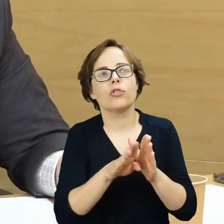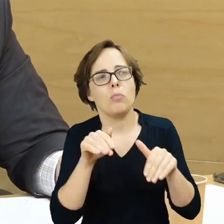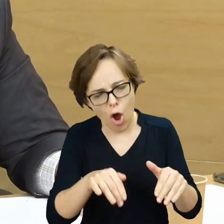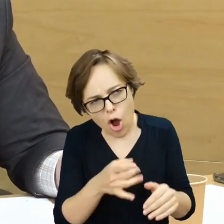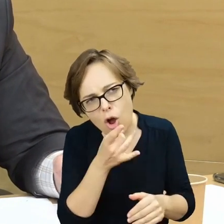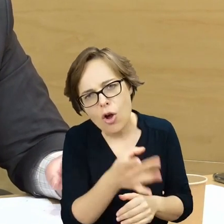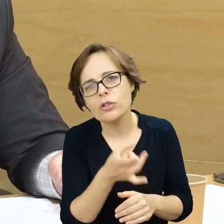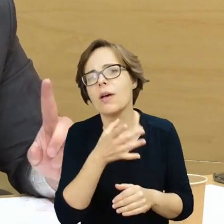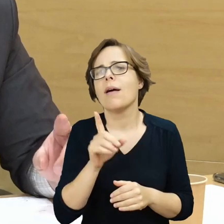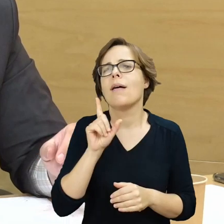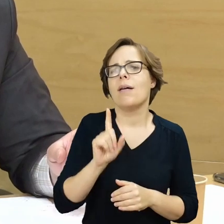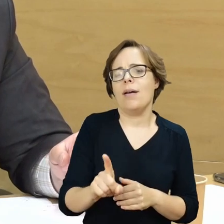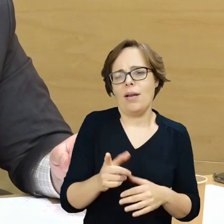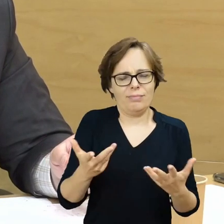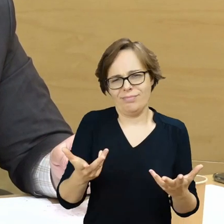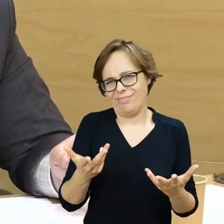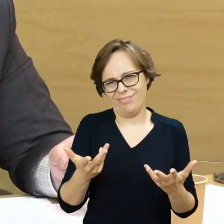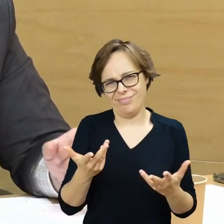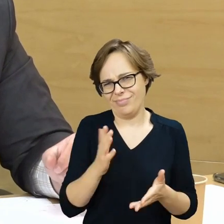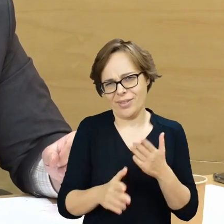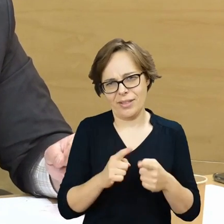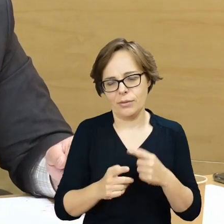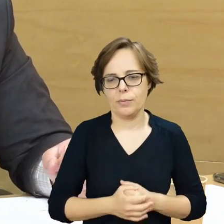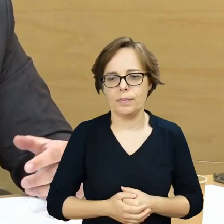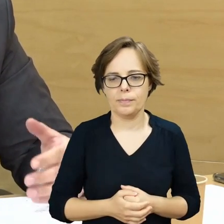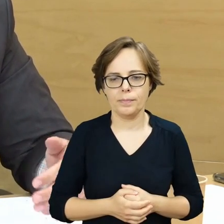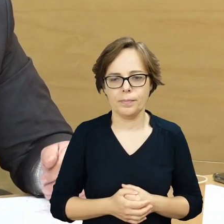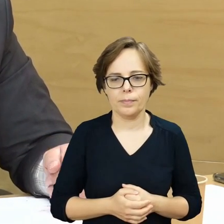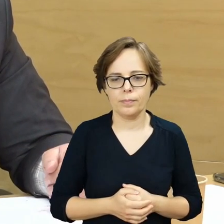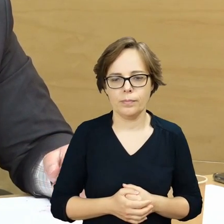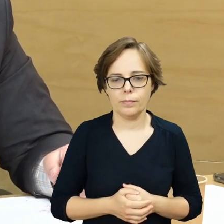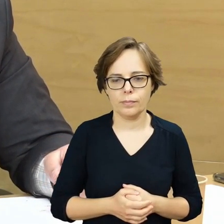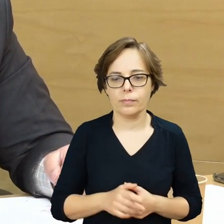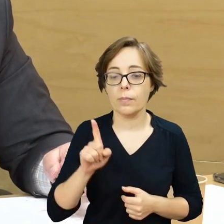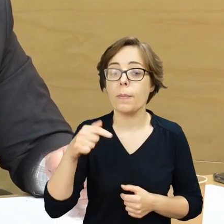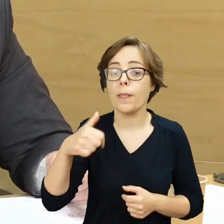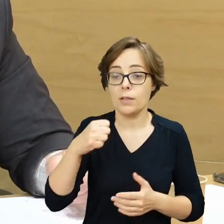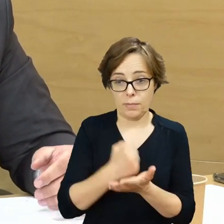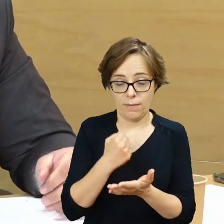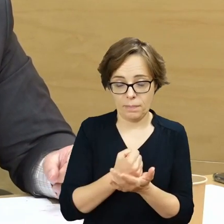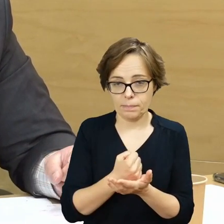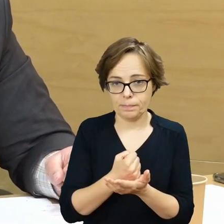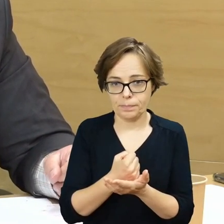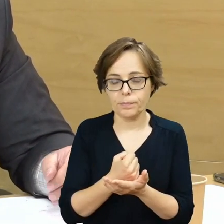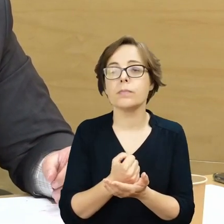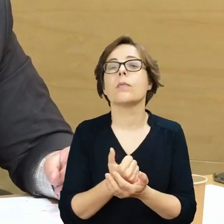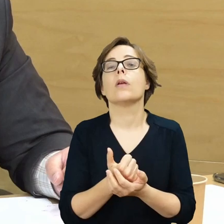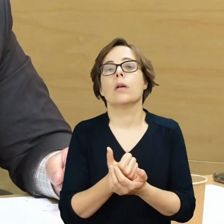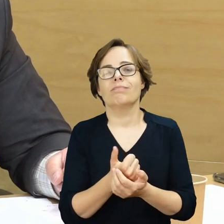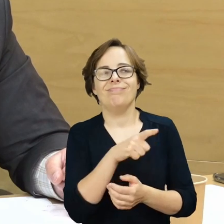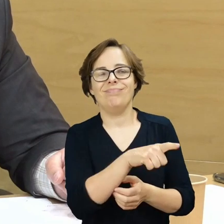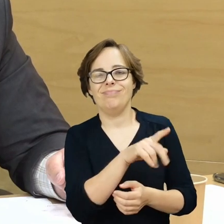nie jest to absolutnie uzasadnione. I jeszcze jedna kwestia to prokuratura. Tak? Zmiany